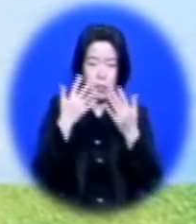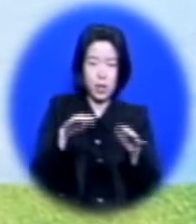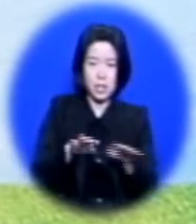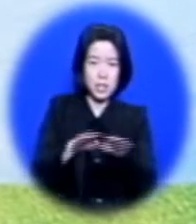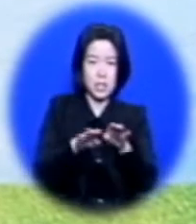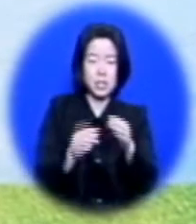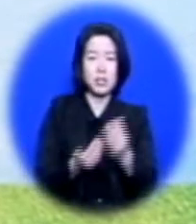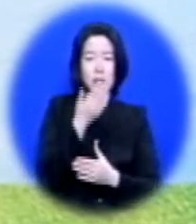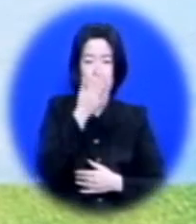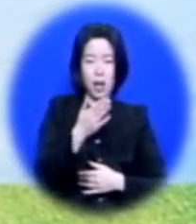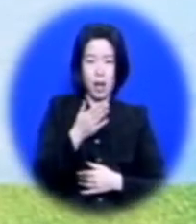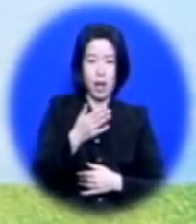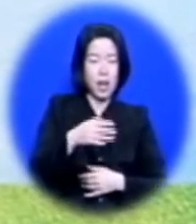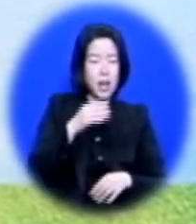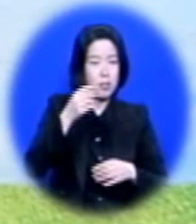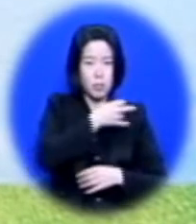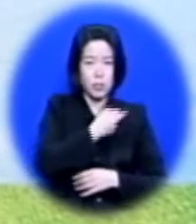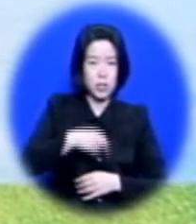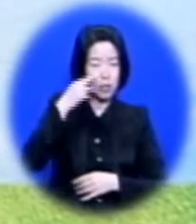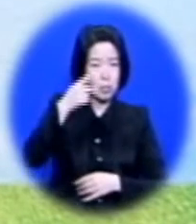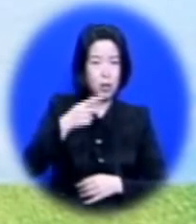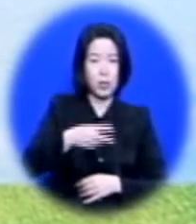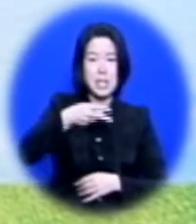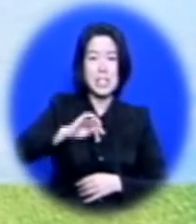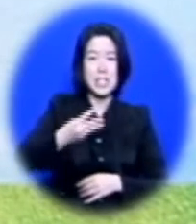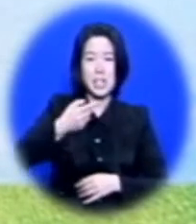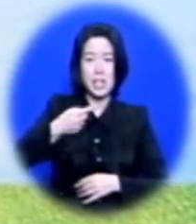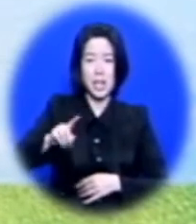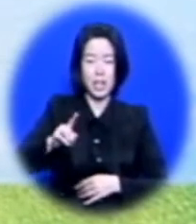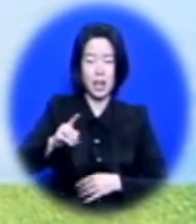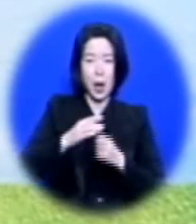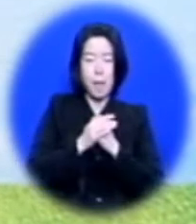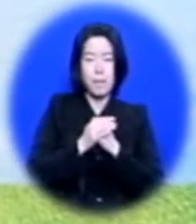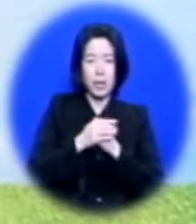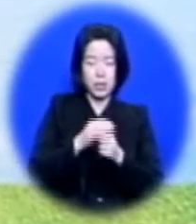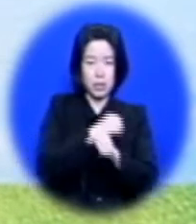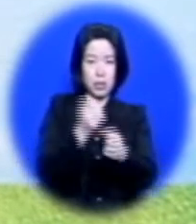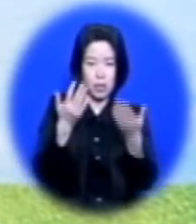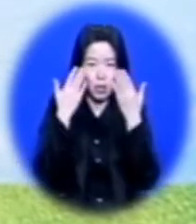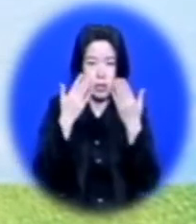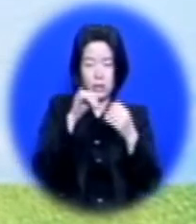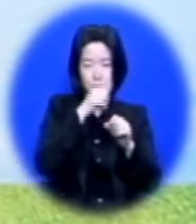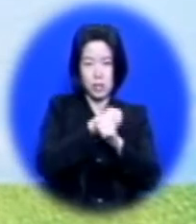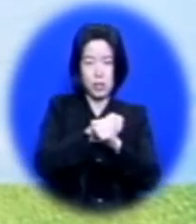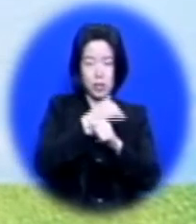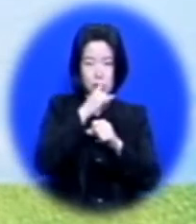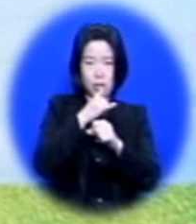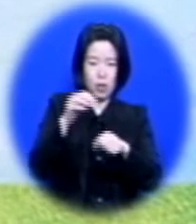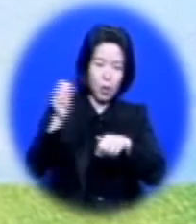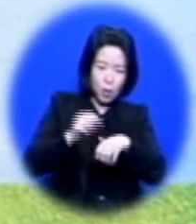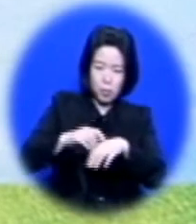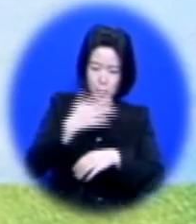사도 바울과 실라가 빌립보 감옥에 갇혀서 on 몸은 두들겨 맞아 써스 치약 감옥에